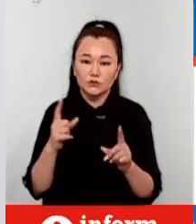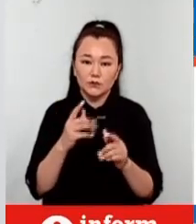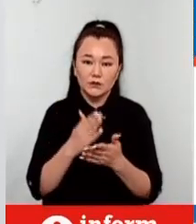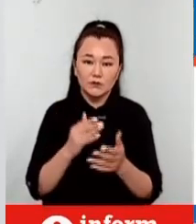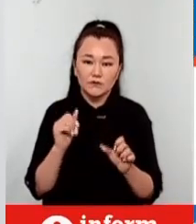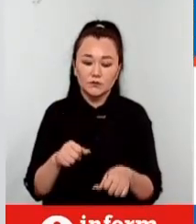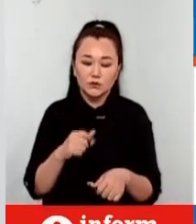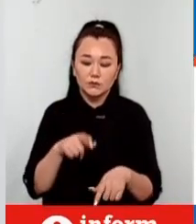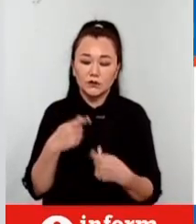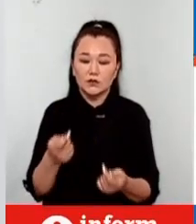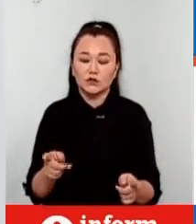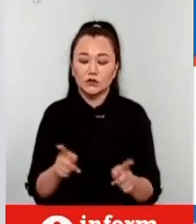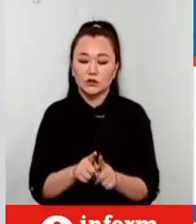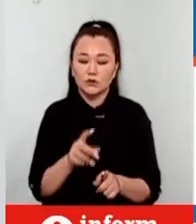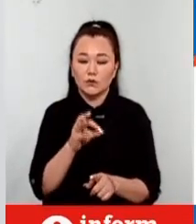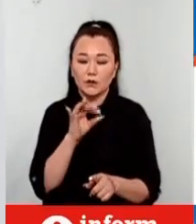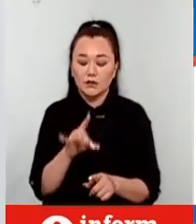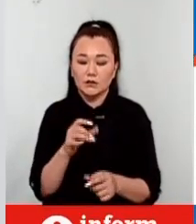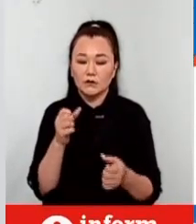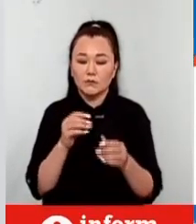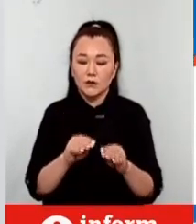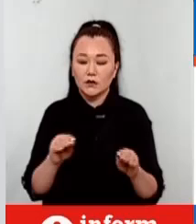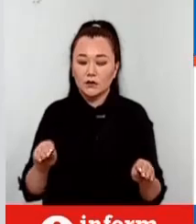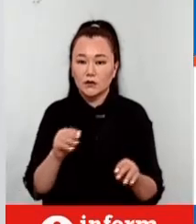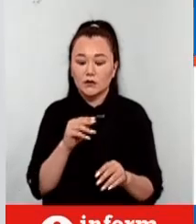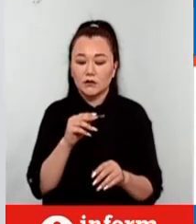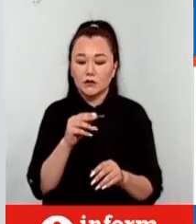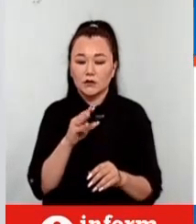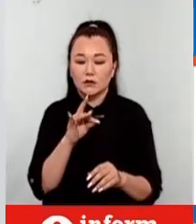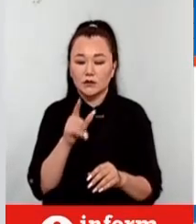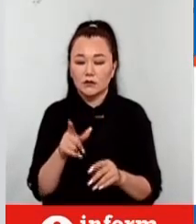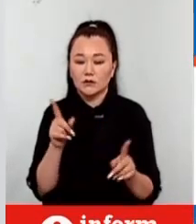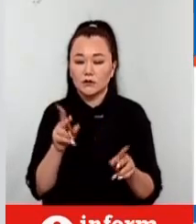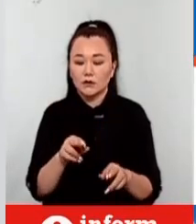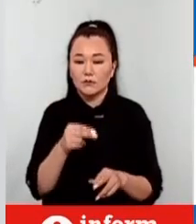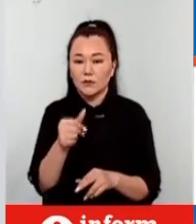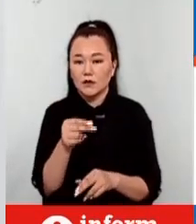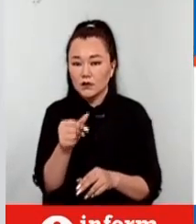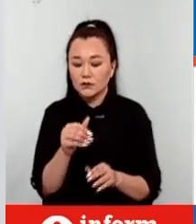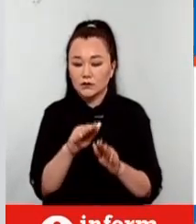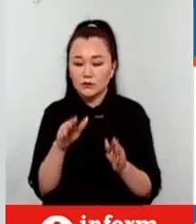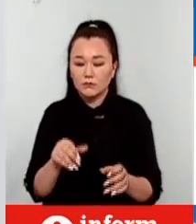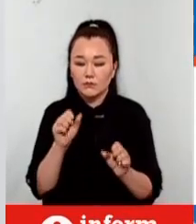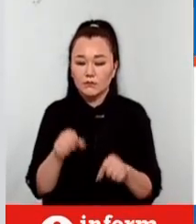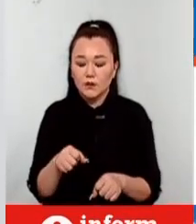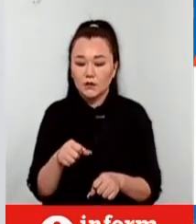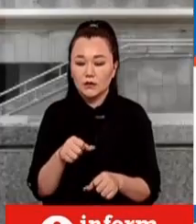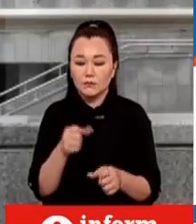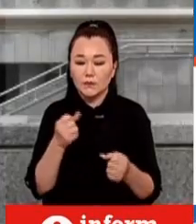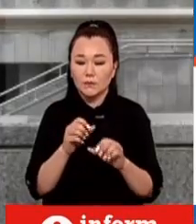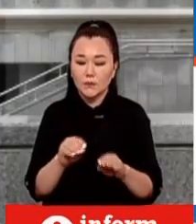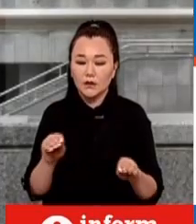возможность предоставить также оператору вот, парковочное пространство, крытые парковочные места для того, чтобы на платной основе они могли